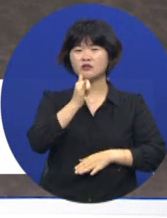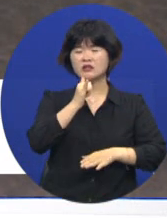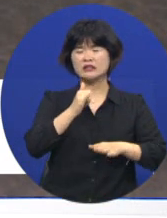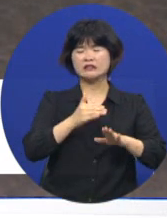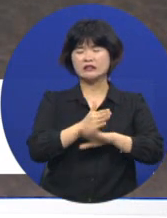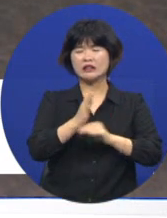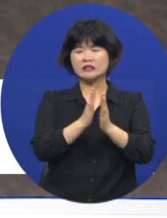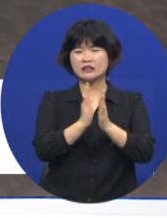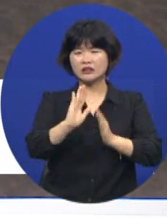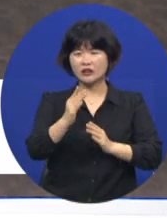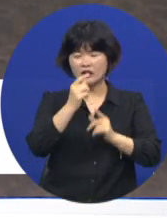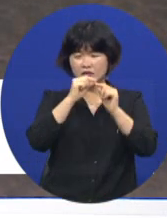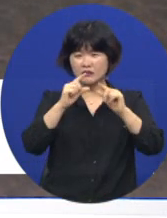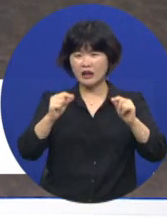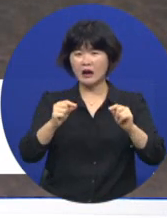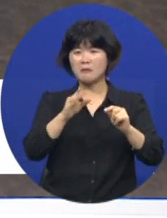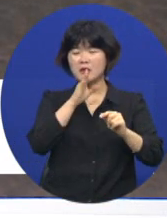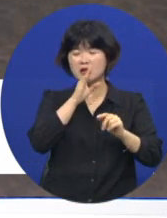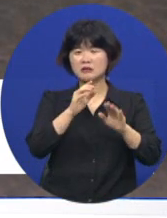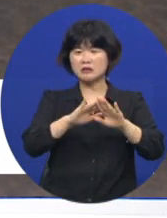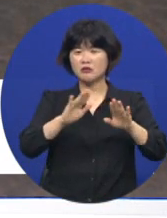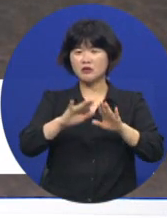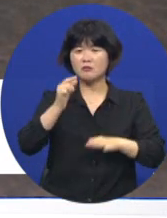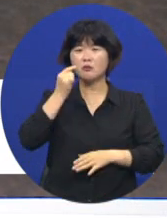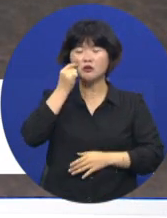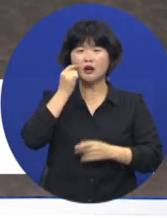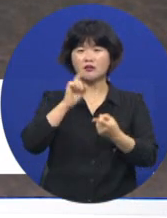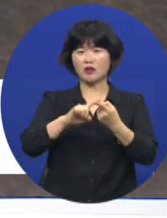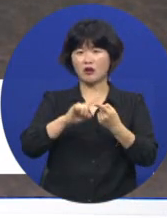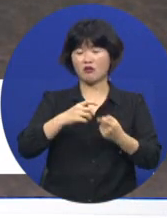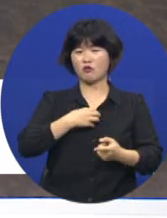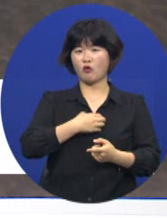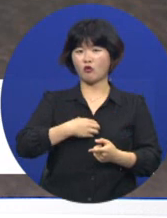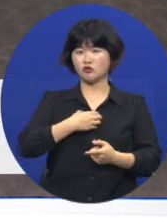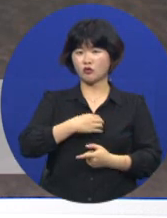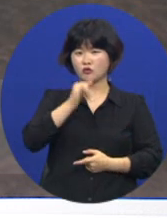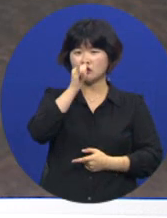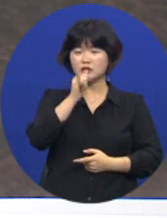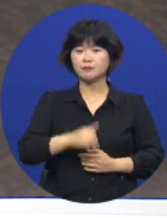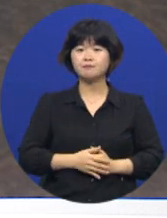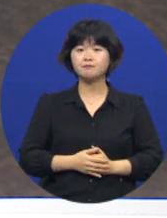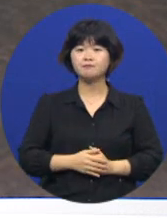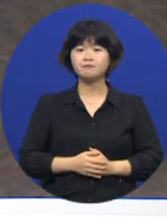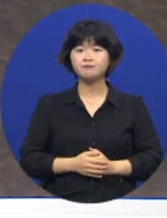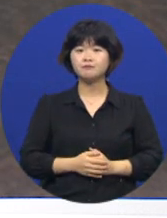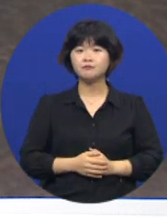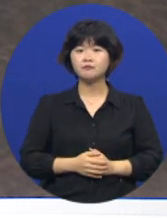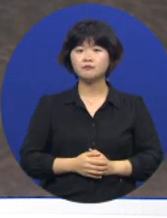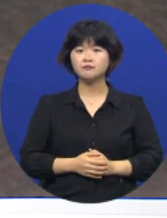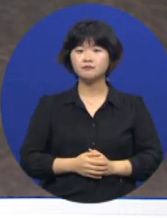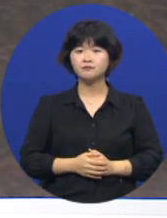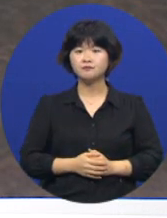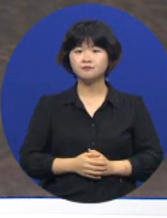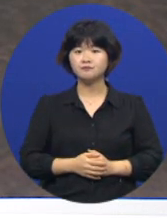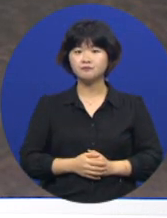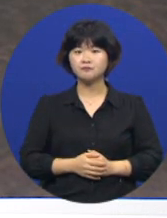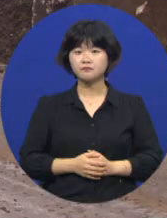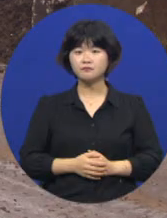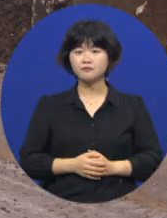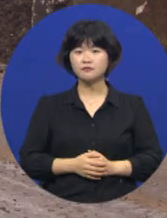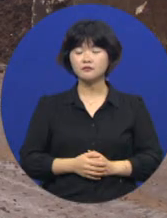시작해 음식물 쓰레기가 제때 처리되지 못할 수 있다는 우려가 나오고 있습니다. 박주영 기자입니다.